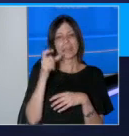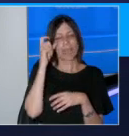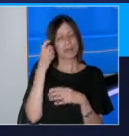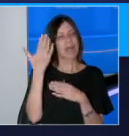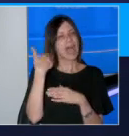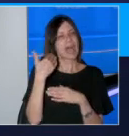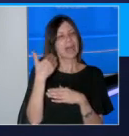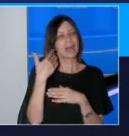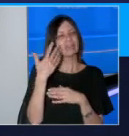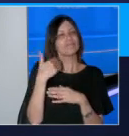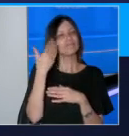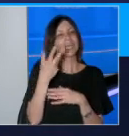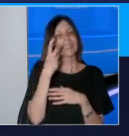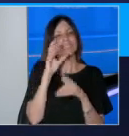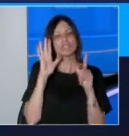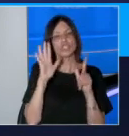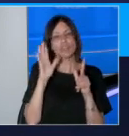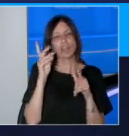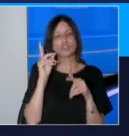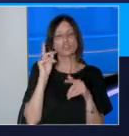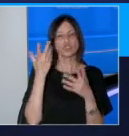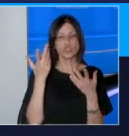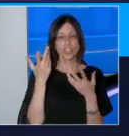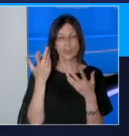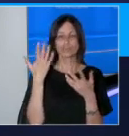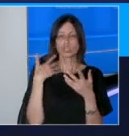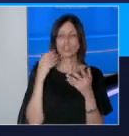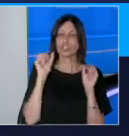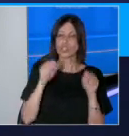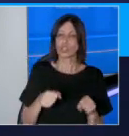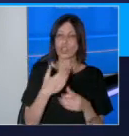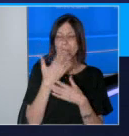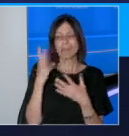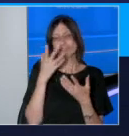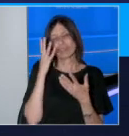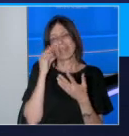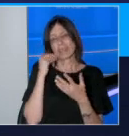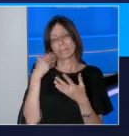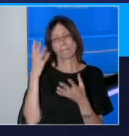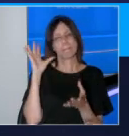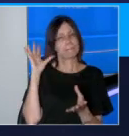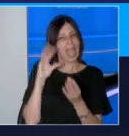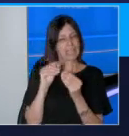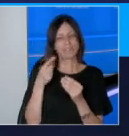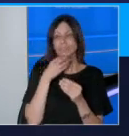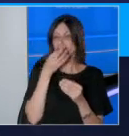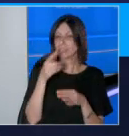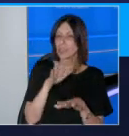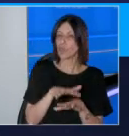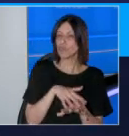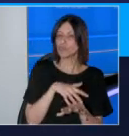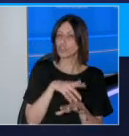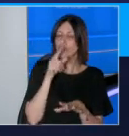27 שנים באופוזיציה לקח שלטון הימין, ולמה שאנחנו נהנים ממנו מאז. כן, אבל זו התחושה, חבר הכנסת יברקן,